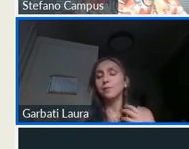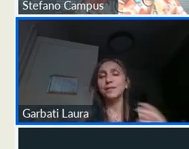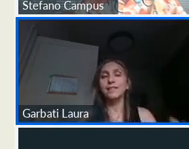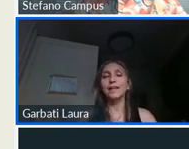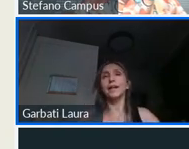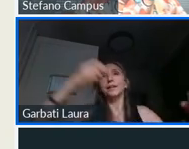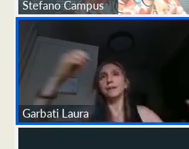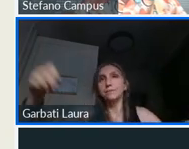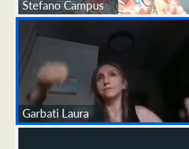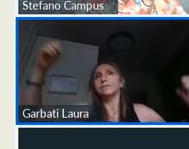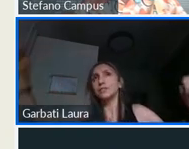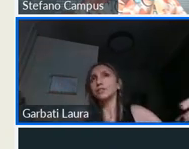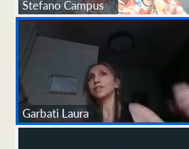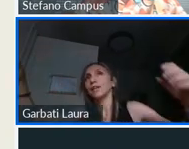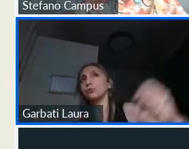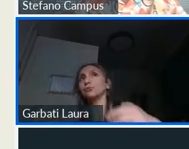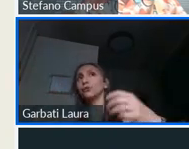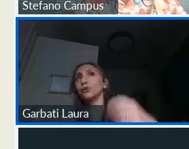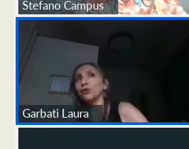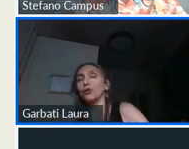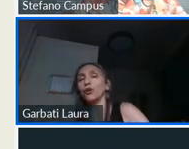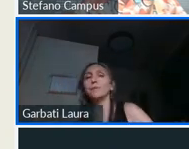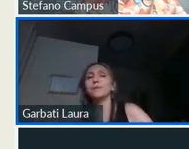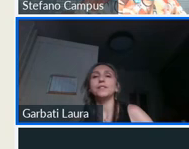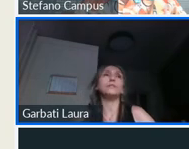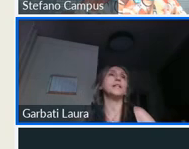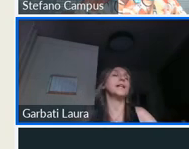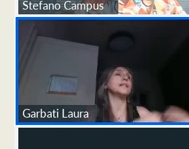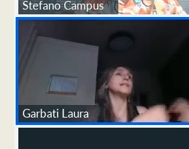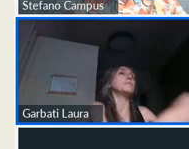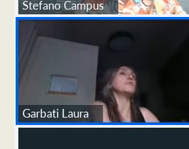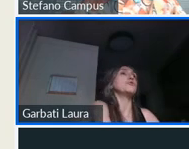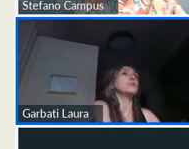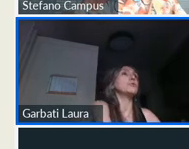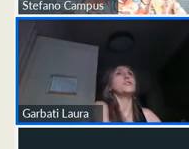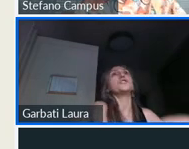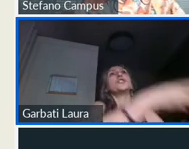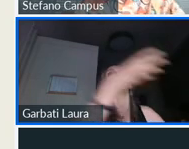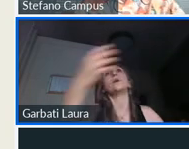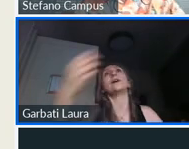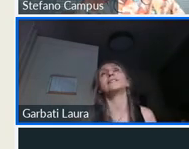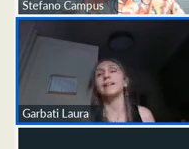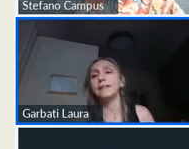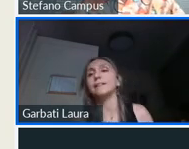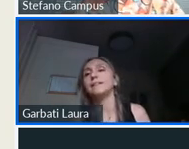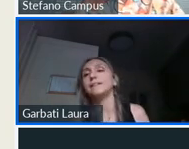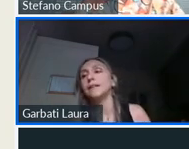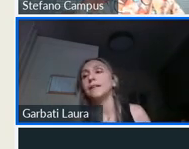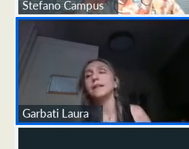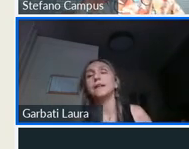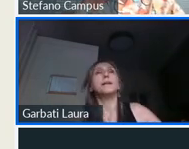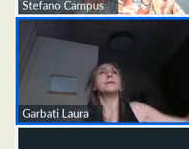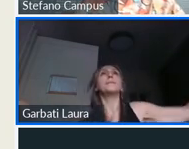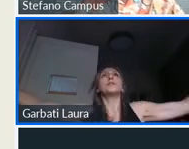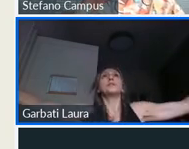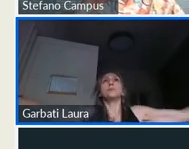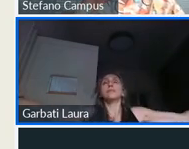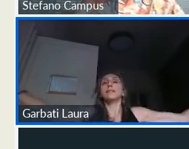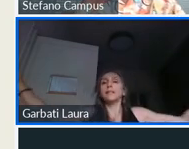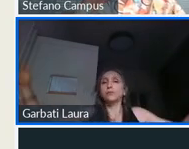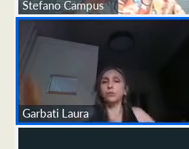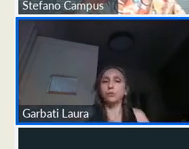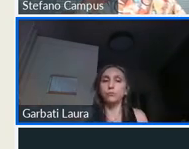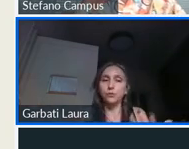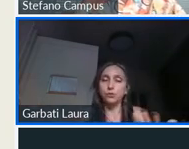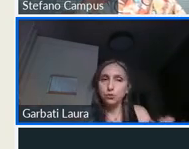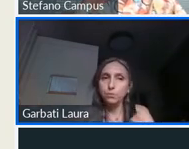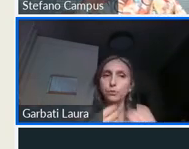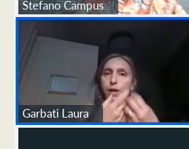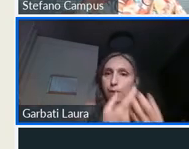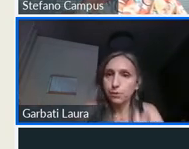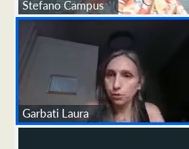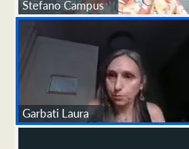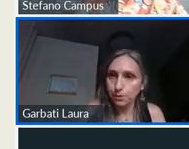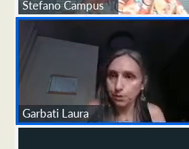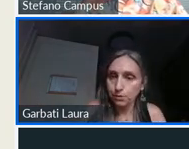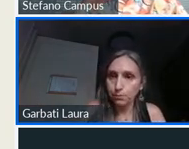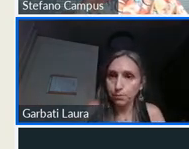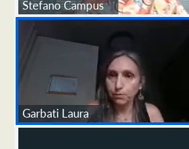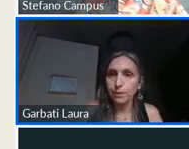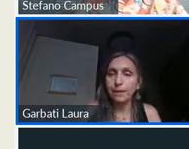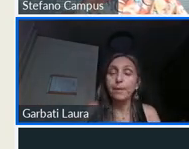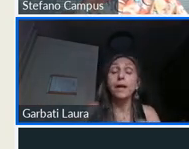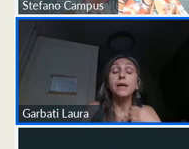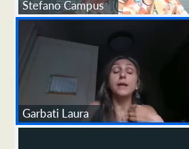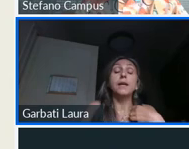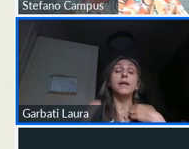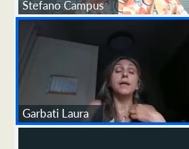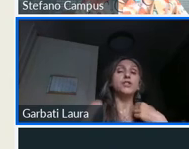i nomi messicani, si tengono tutti i cognomi, se devo tenere l'attribution di 50 enti, metto un metadato che non finisce più, e questo può